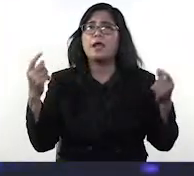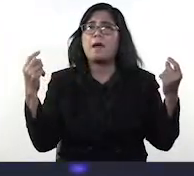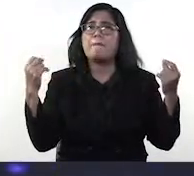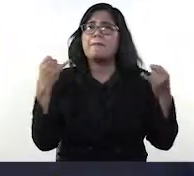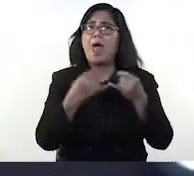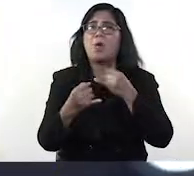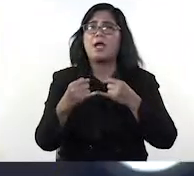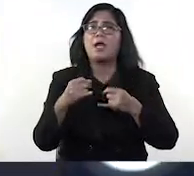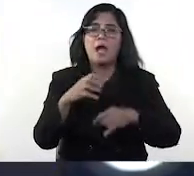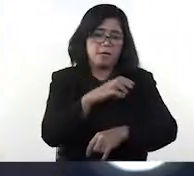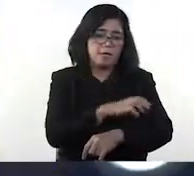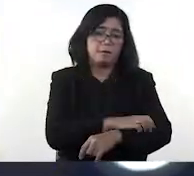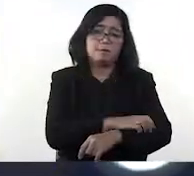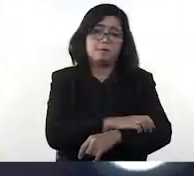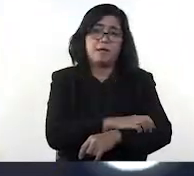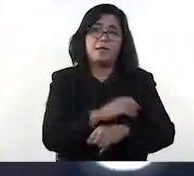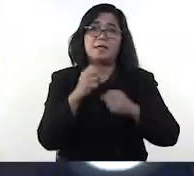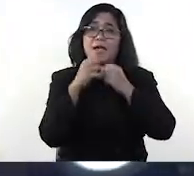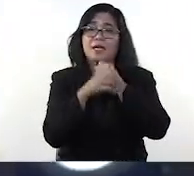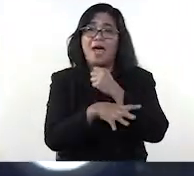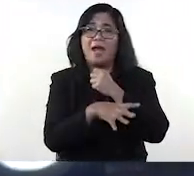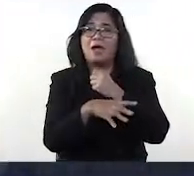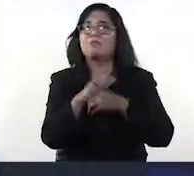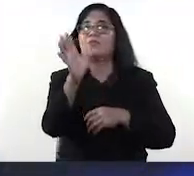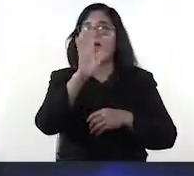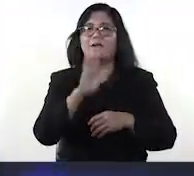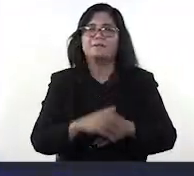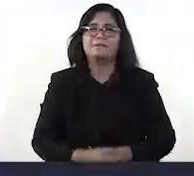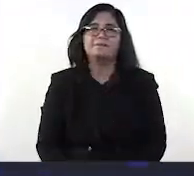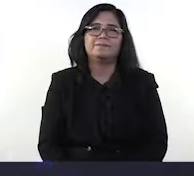Hai hey hey